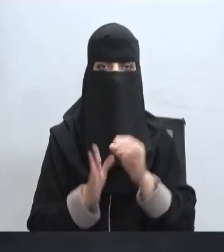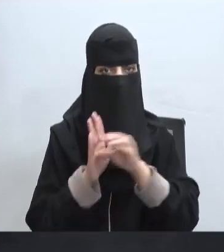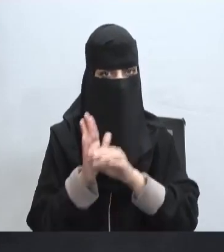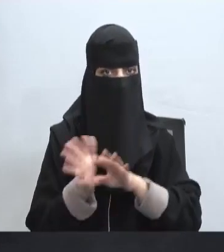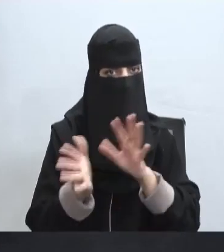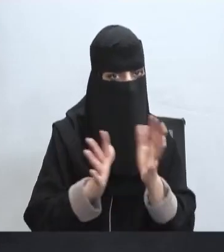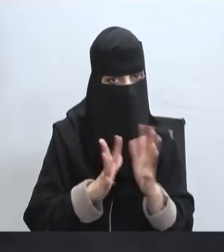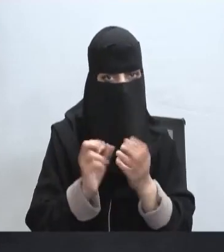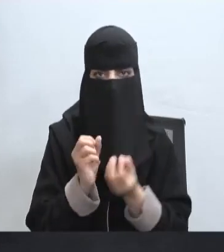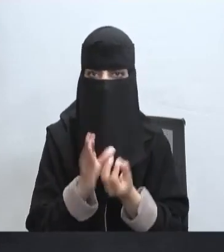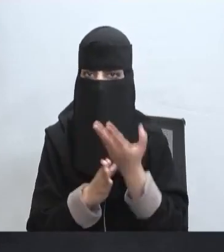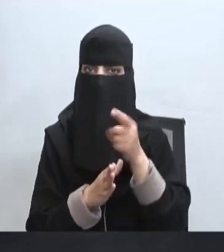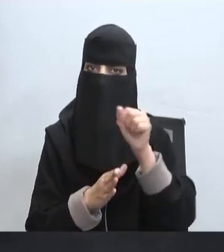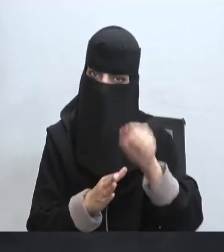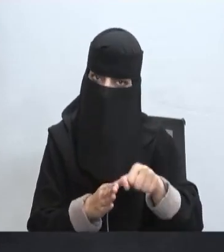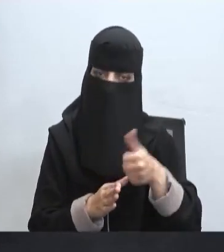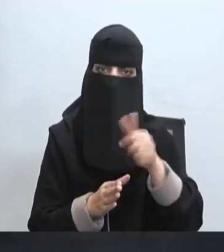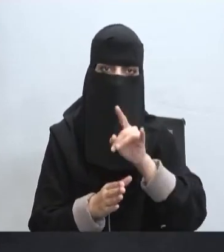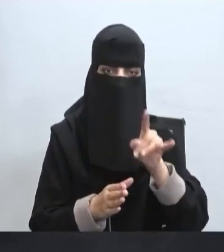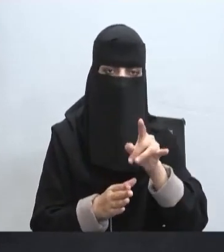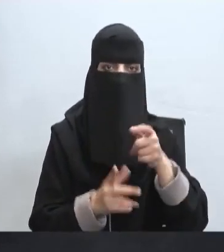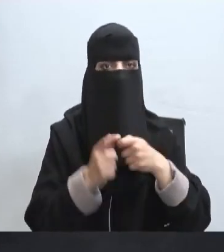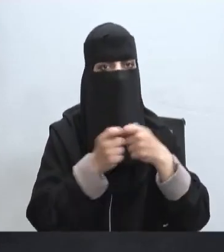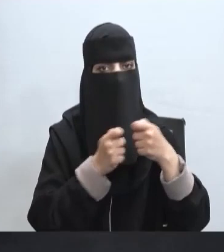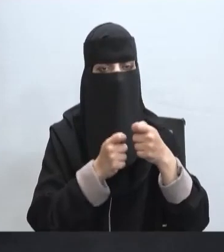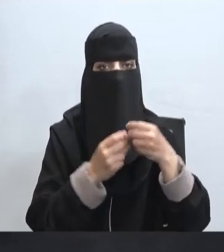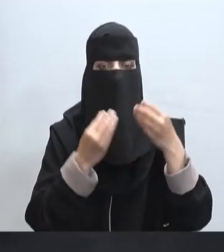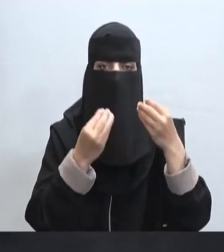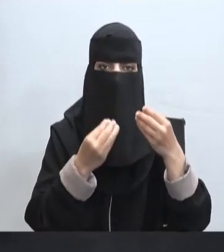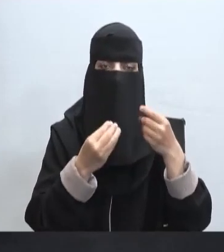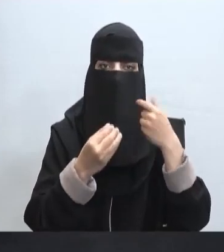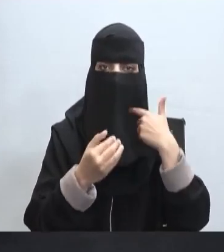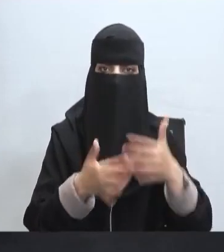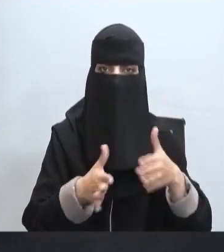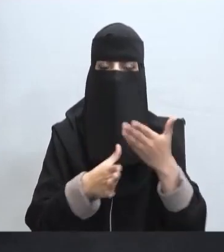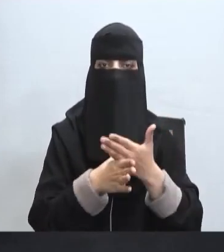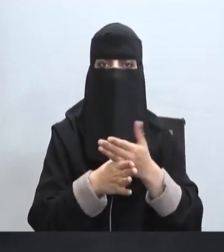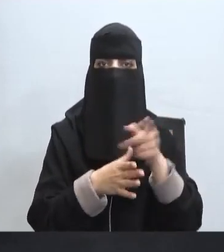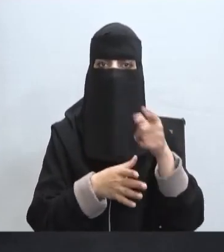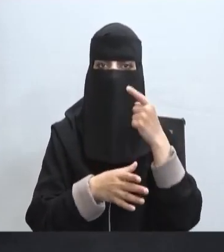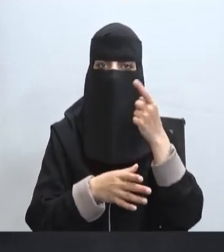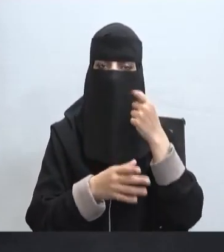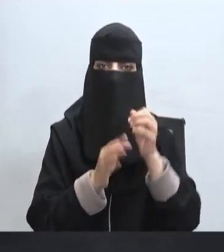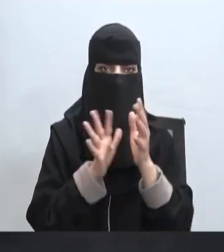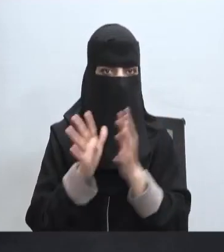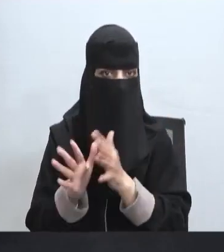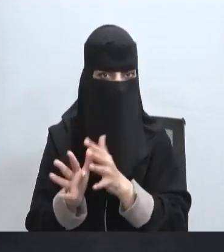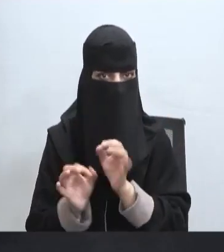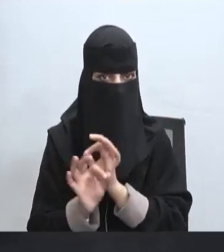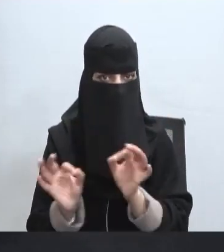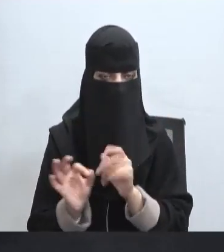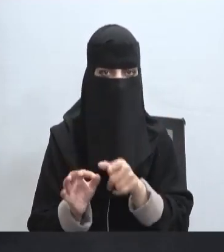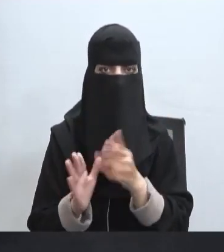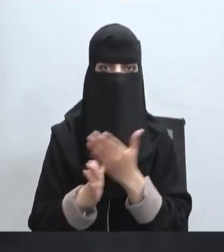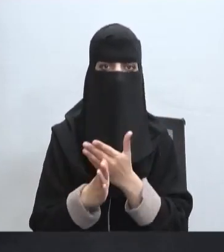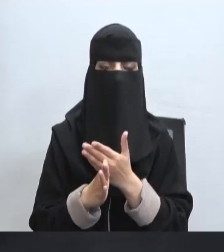التي قد تحدث لك في اثناء استثماراتك كما ذكرنا مهم جدا ان يكون لك مدخرات معينه